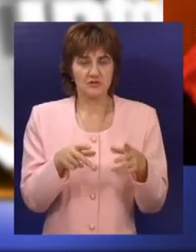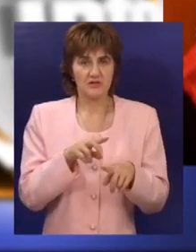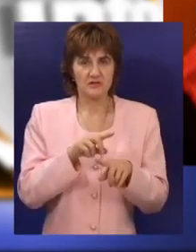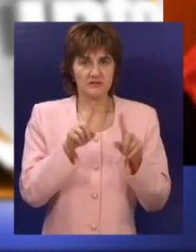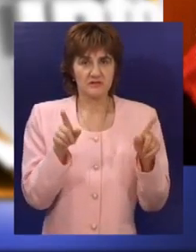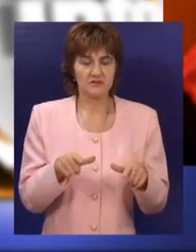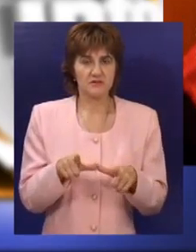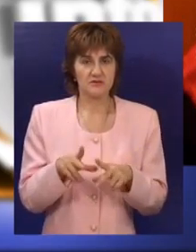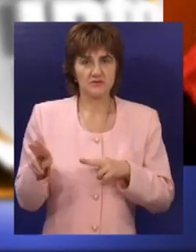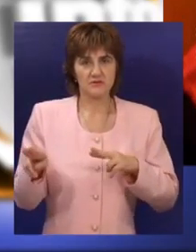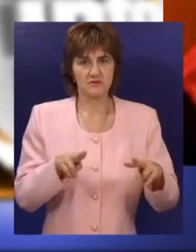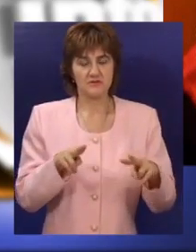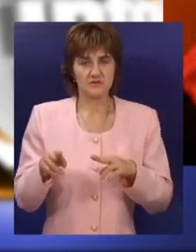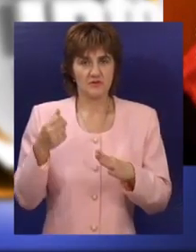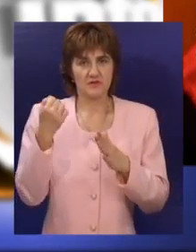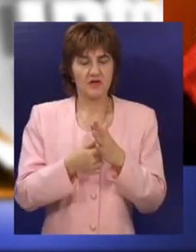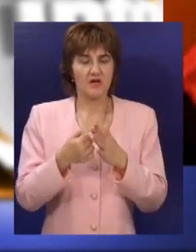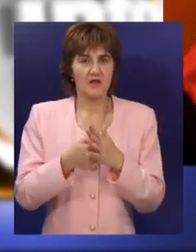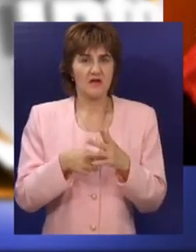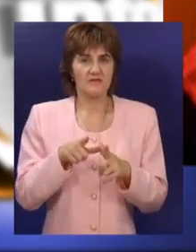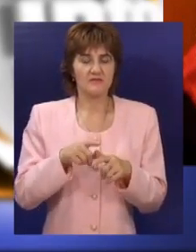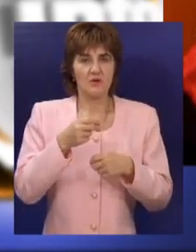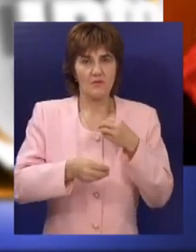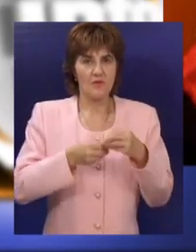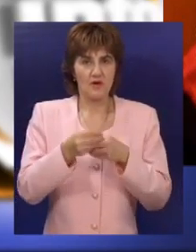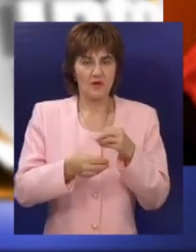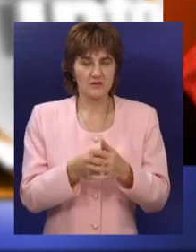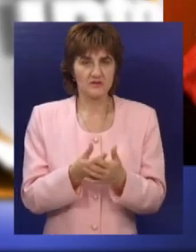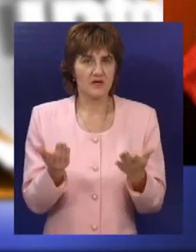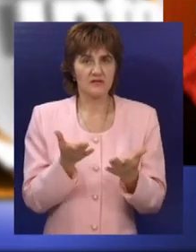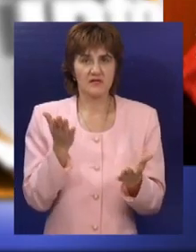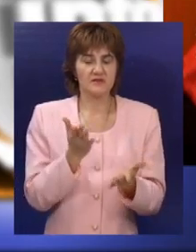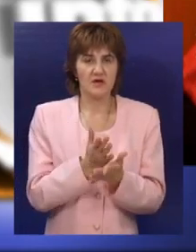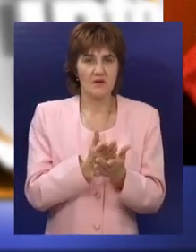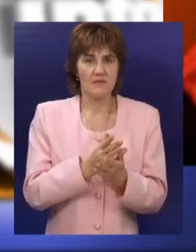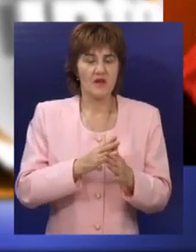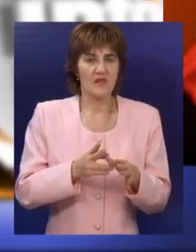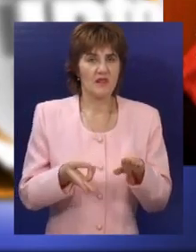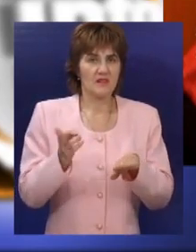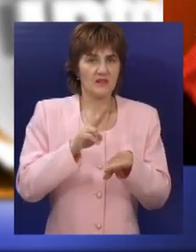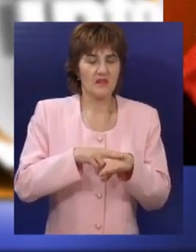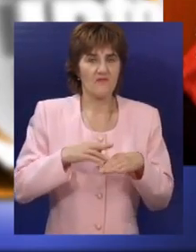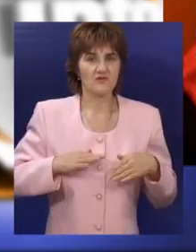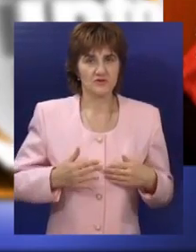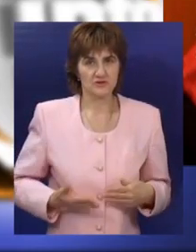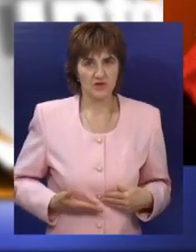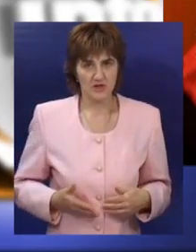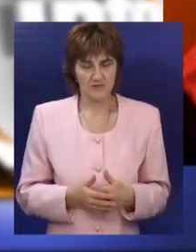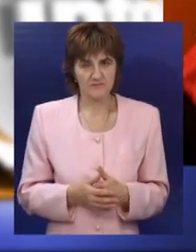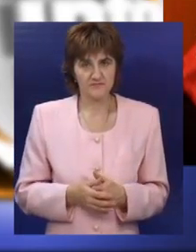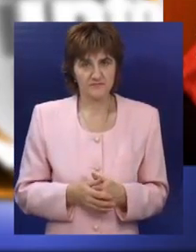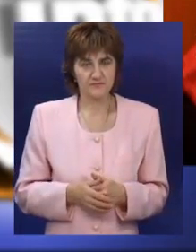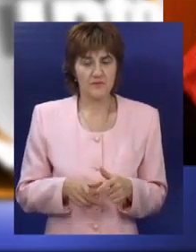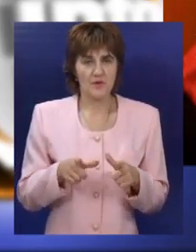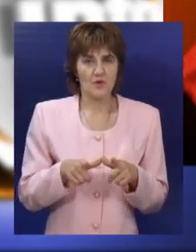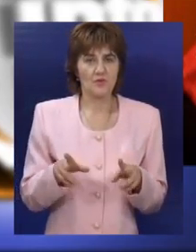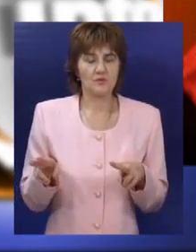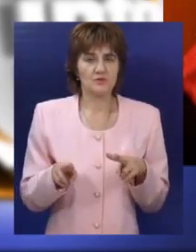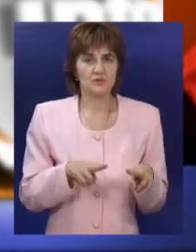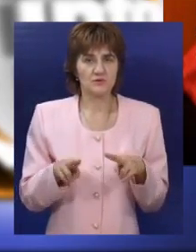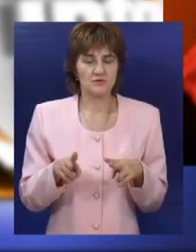osnovnom tužilaštvu u Subotici za krivično delo nasilja u porodici, gde su oštećene u krivičnom delu bile žene.